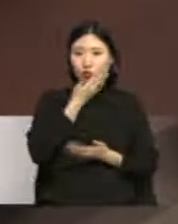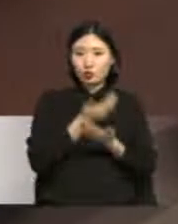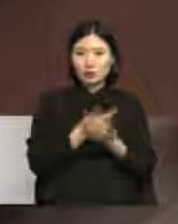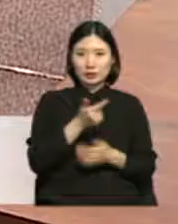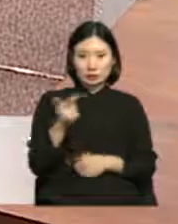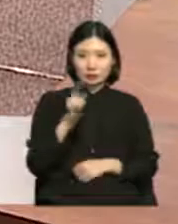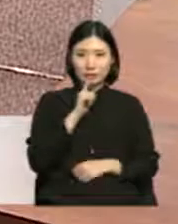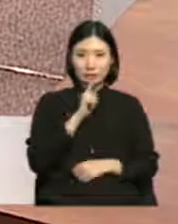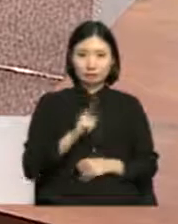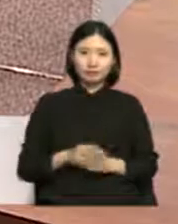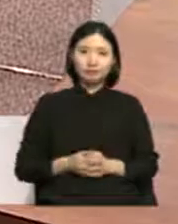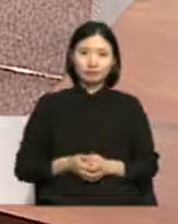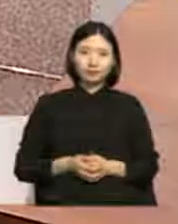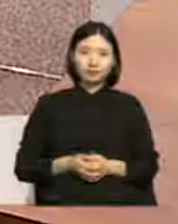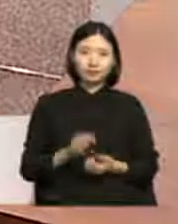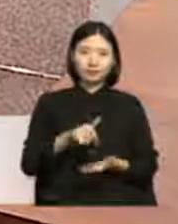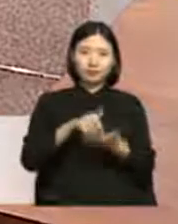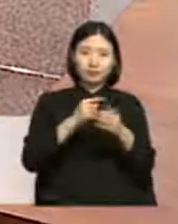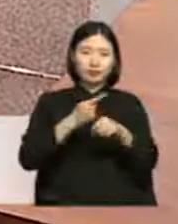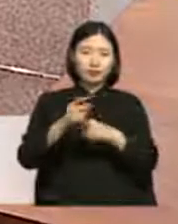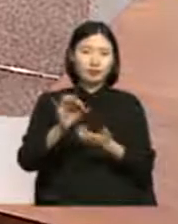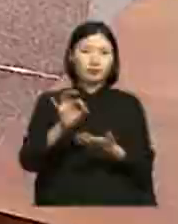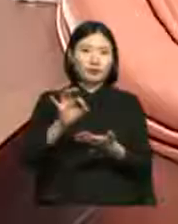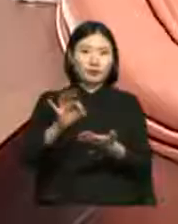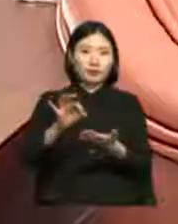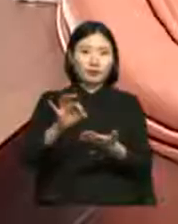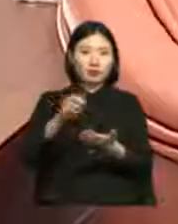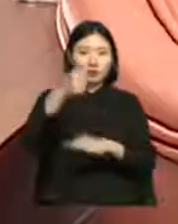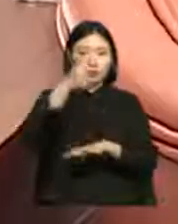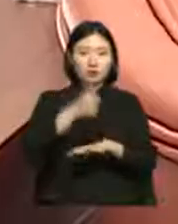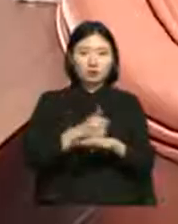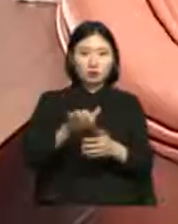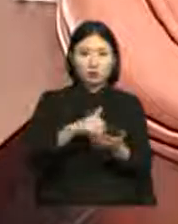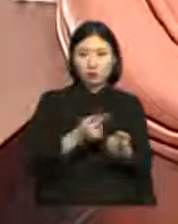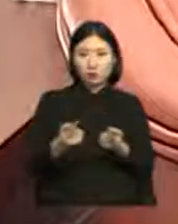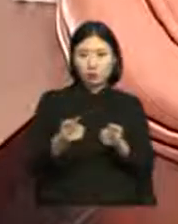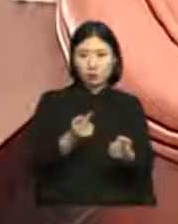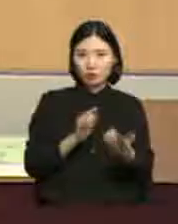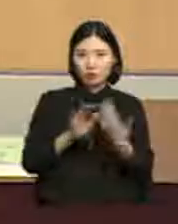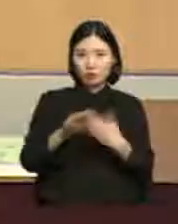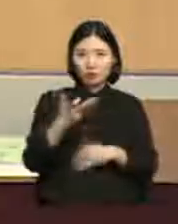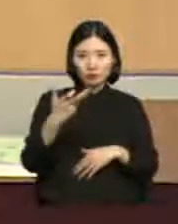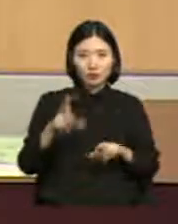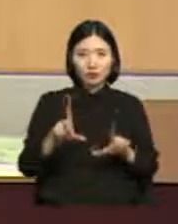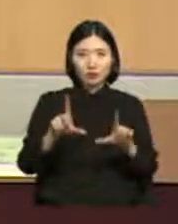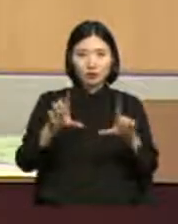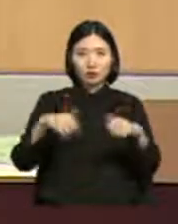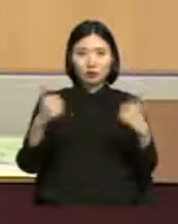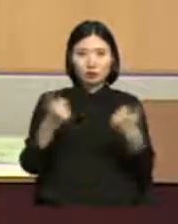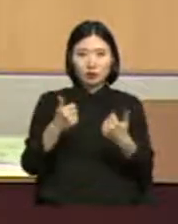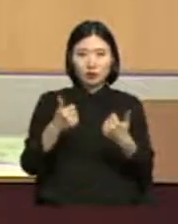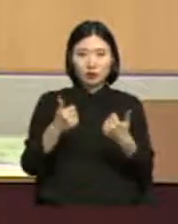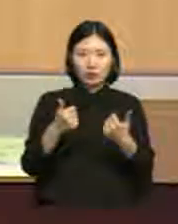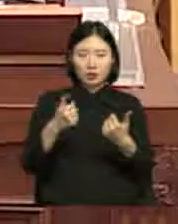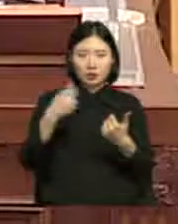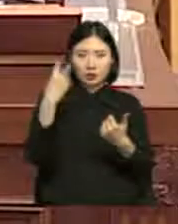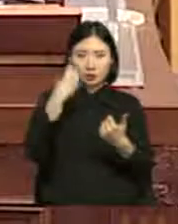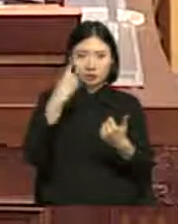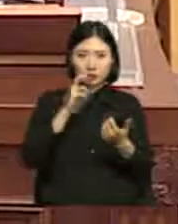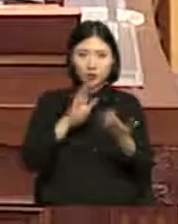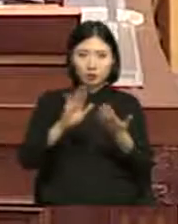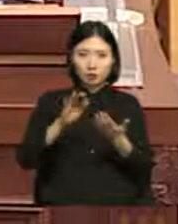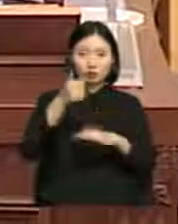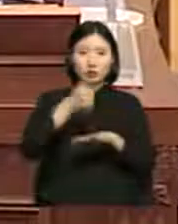입장을 보였습니다 광진구 내년도 예산안은 최종 계수 조정 후 오는 18일 고 의회 의결을 거쳐 최종